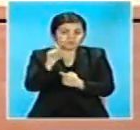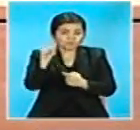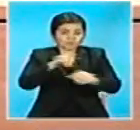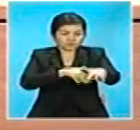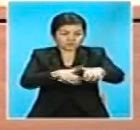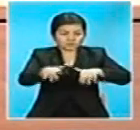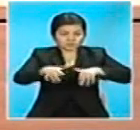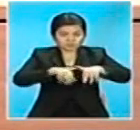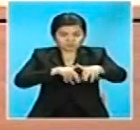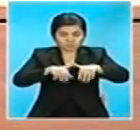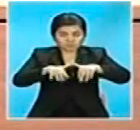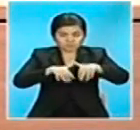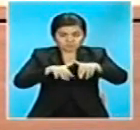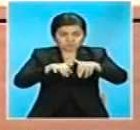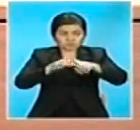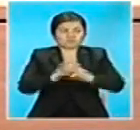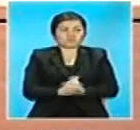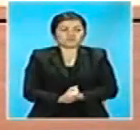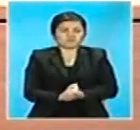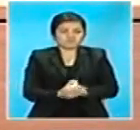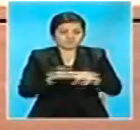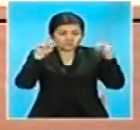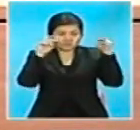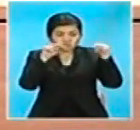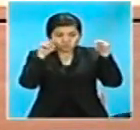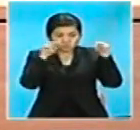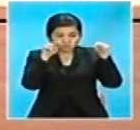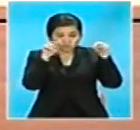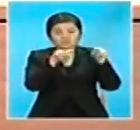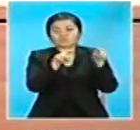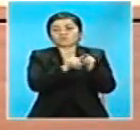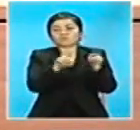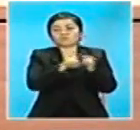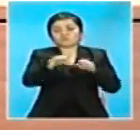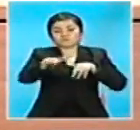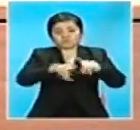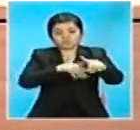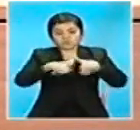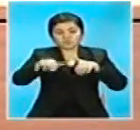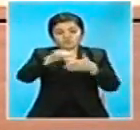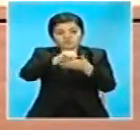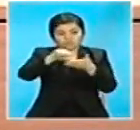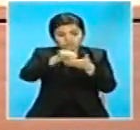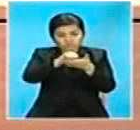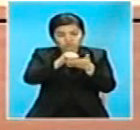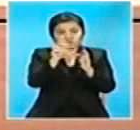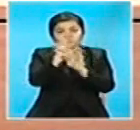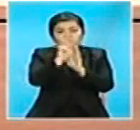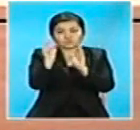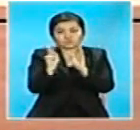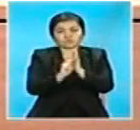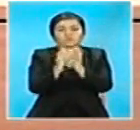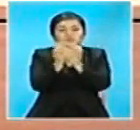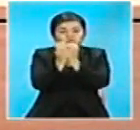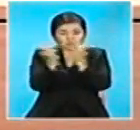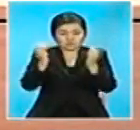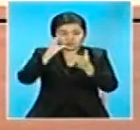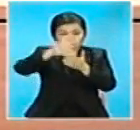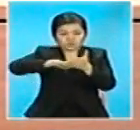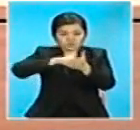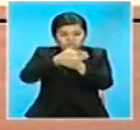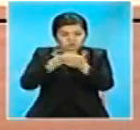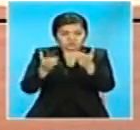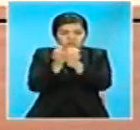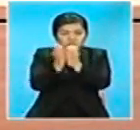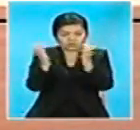นั้นต่างเป้าจับตาการแก้ไขเพิ่มเติมร่างกฎหมายรัฐธรร